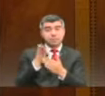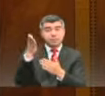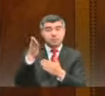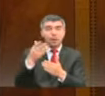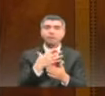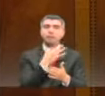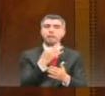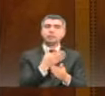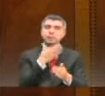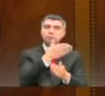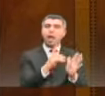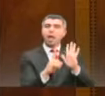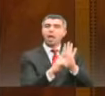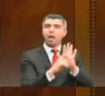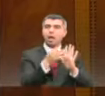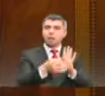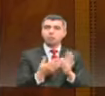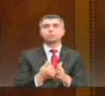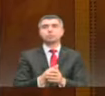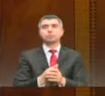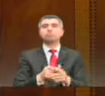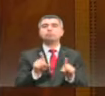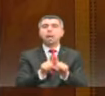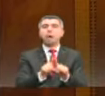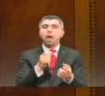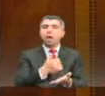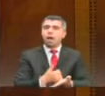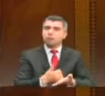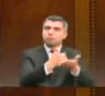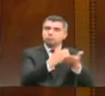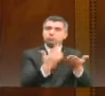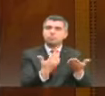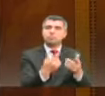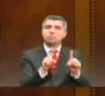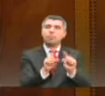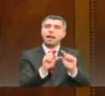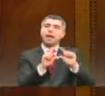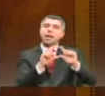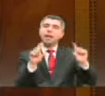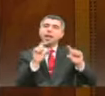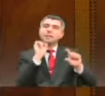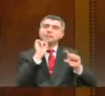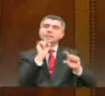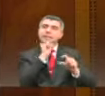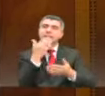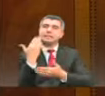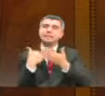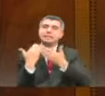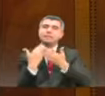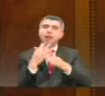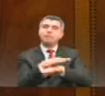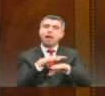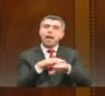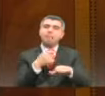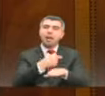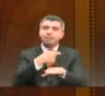الأولية عن طريق تعزيز تمويل وحكامة نظام المساعدة الطبية. هذه الأنظمة تحتاج إلى تقييم